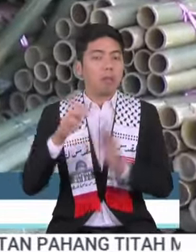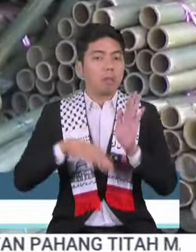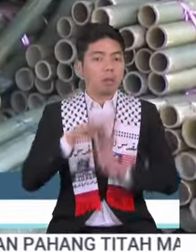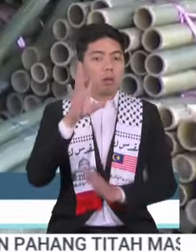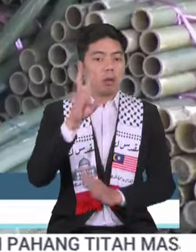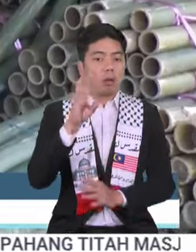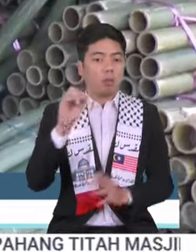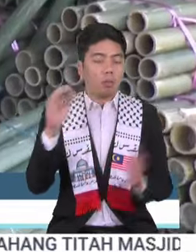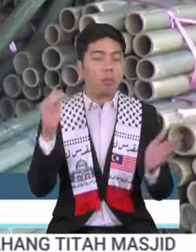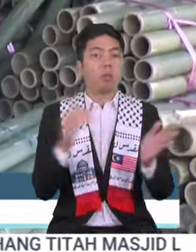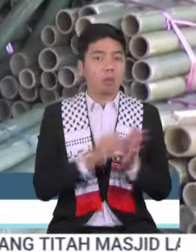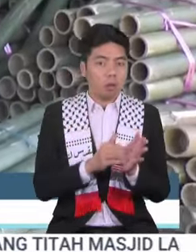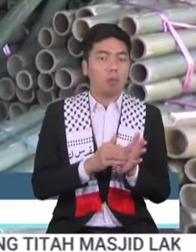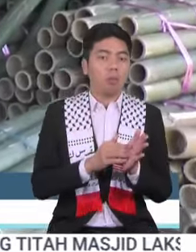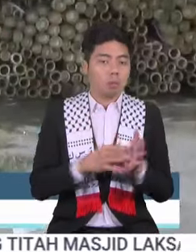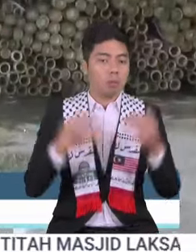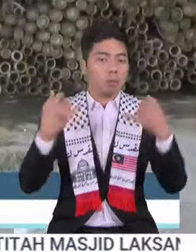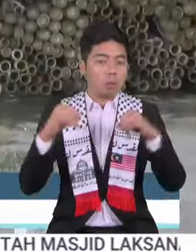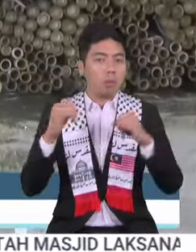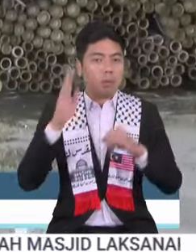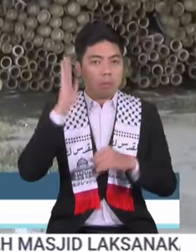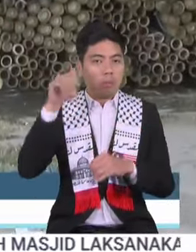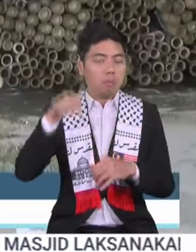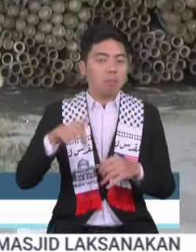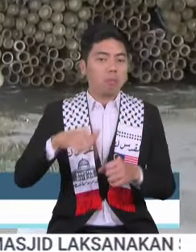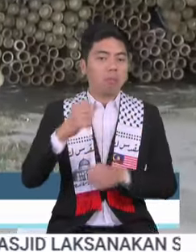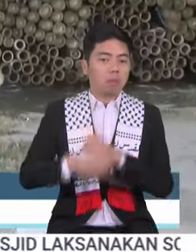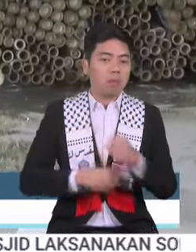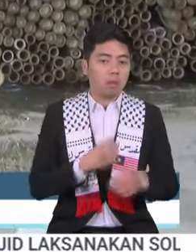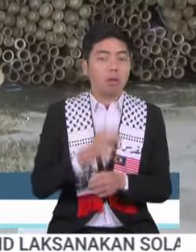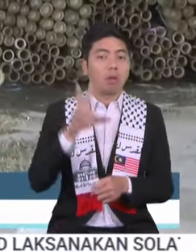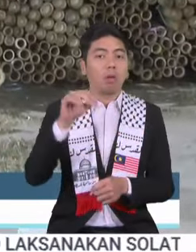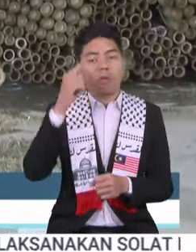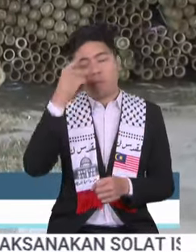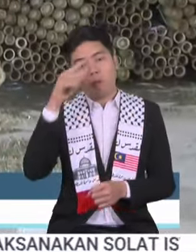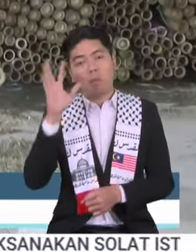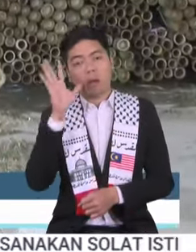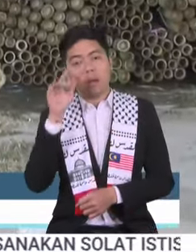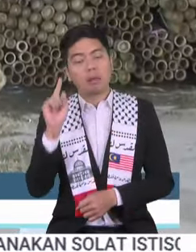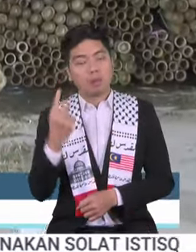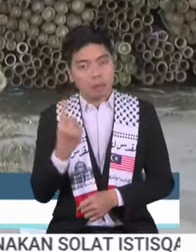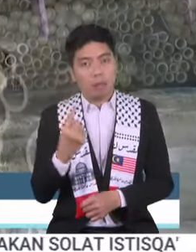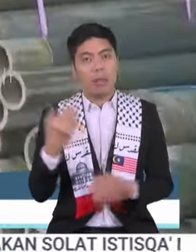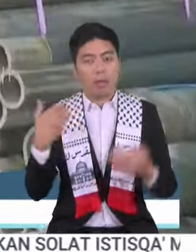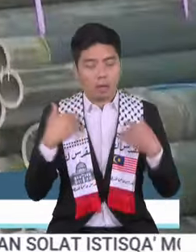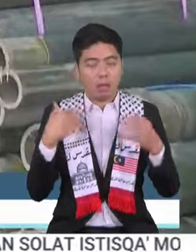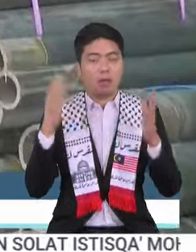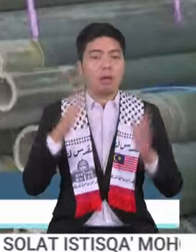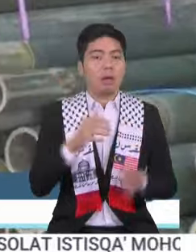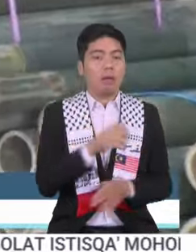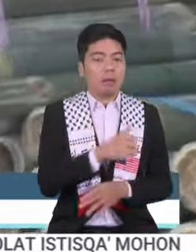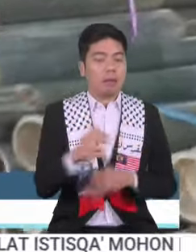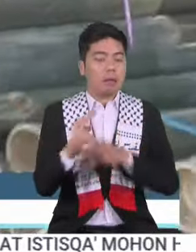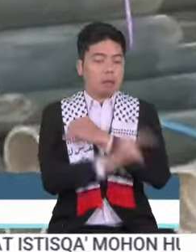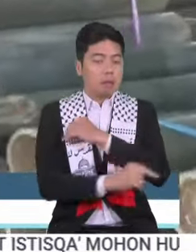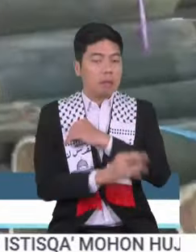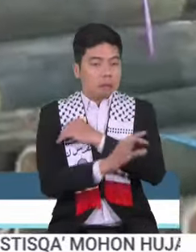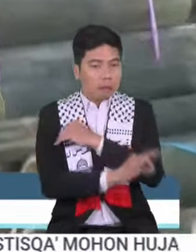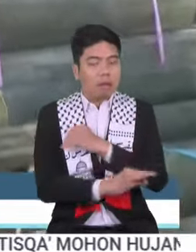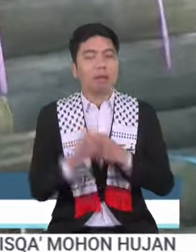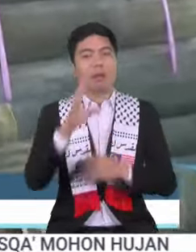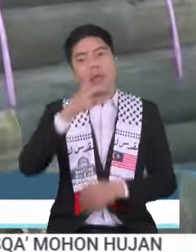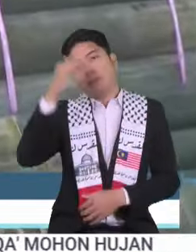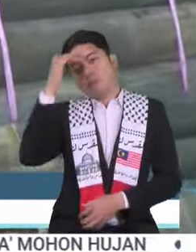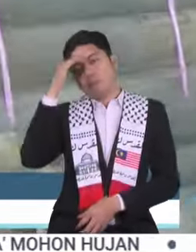lemang dianggarkan terjual tahun ini. Bukan sahaja di Melaka, beliau turut menerima tempahan dari Negeri Sembilan dan